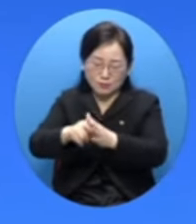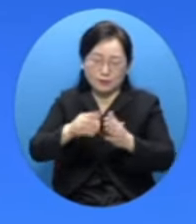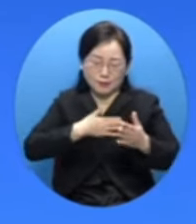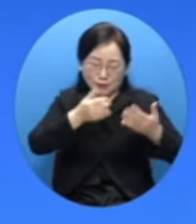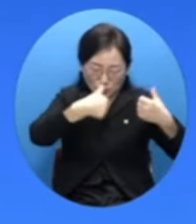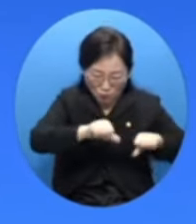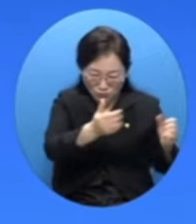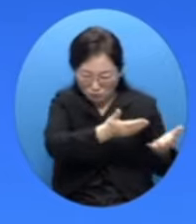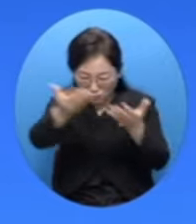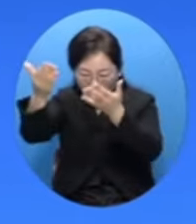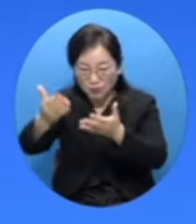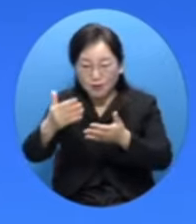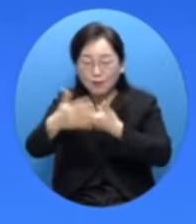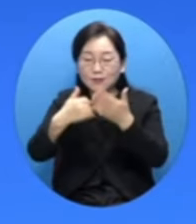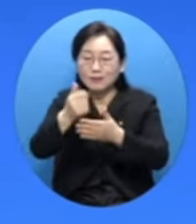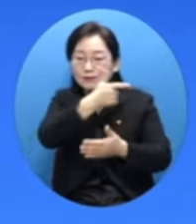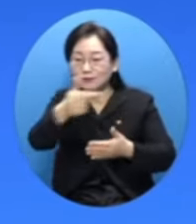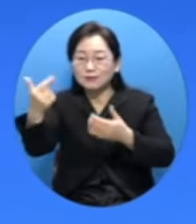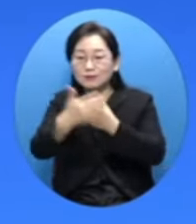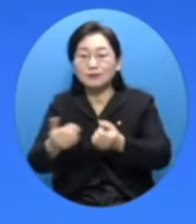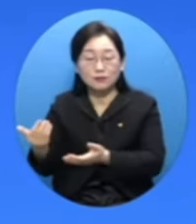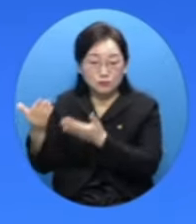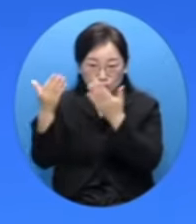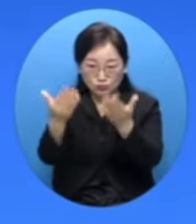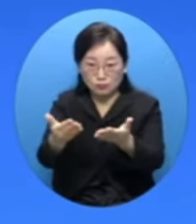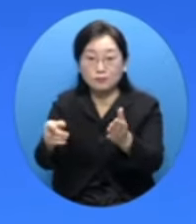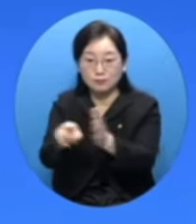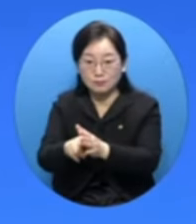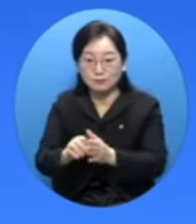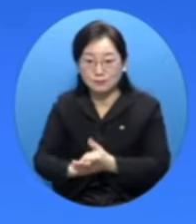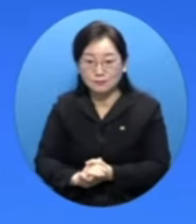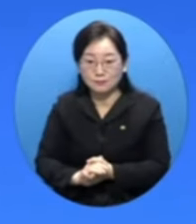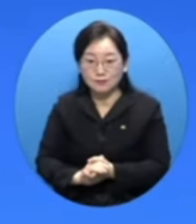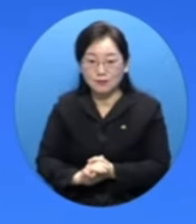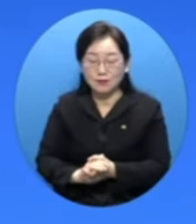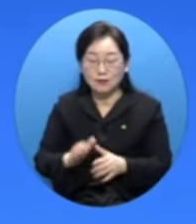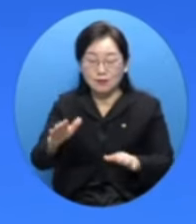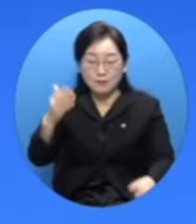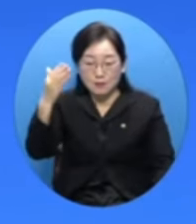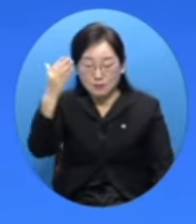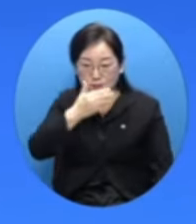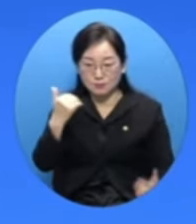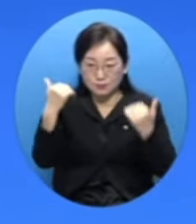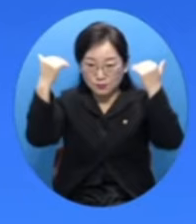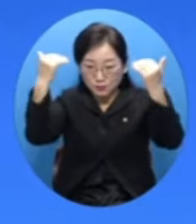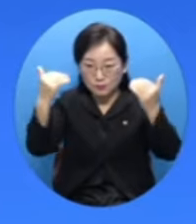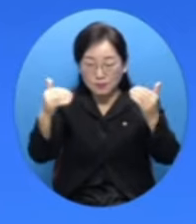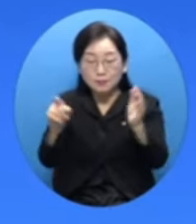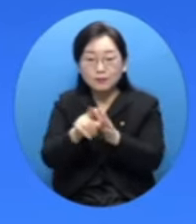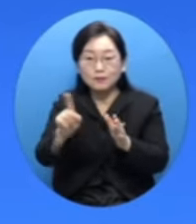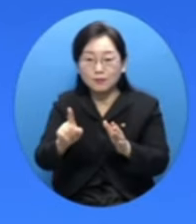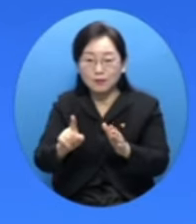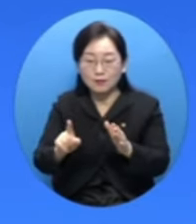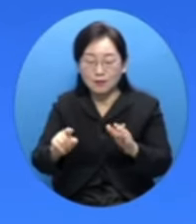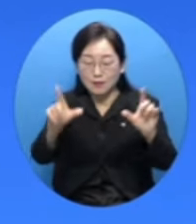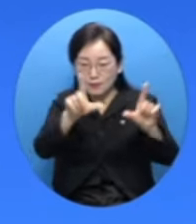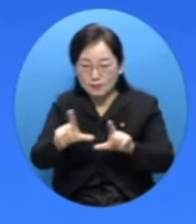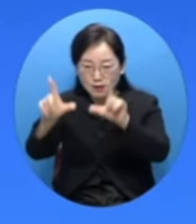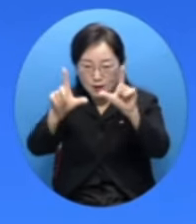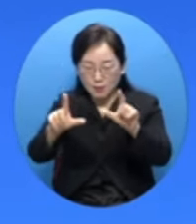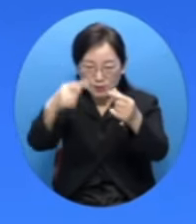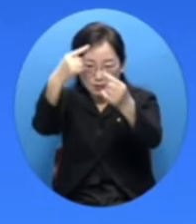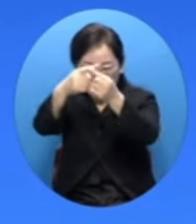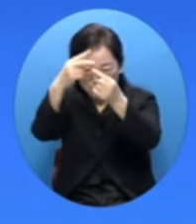하나님께서 우리의 삶에 큰 은혜를 내려주시는 것입니다. 성숙한 신앙은 삶의 순서를 항상 바르게 하고 하나님